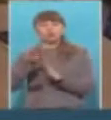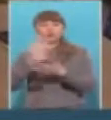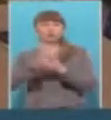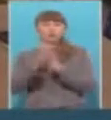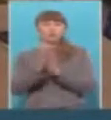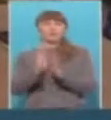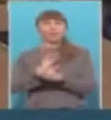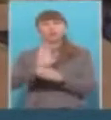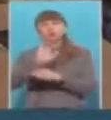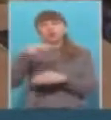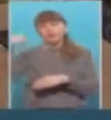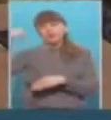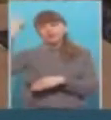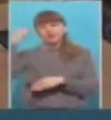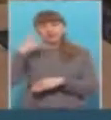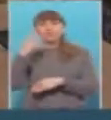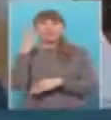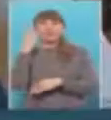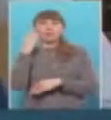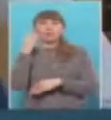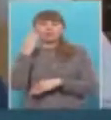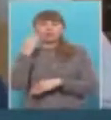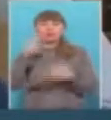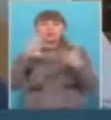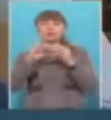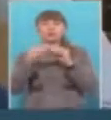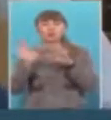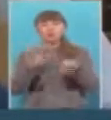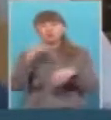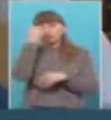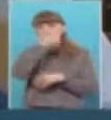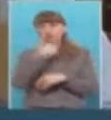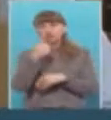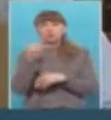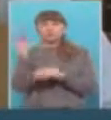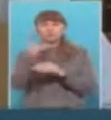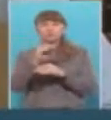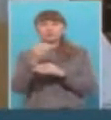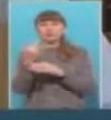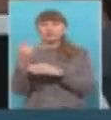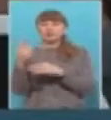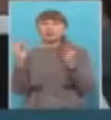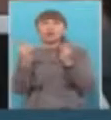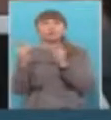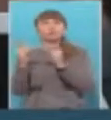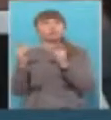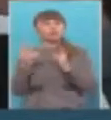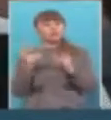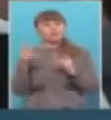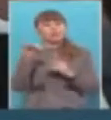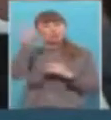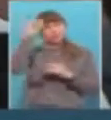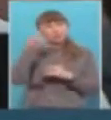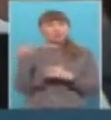төмен отбасылардың үздік оқушыларына осы айдан бастап стипендия беріліп жатыр. Атап айтсақ, жоғары оқу орындары мен колледждердің студенттеріне ай